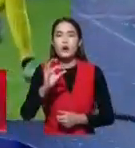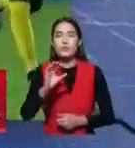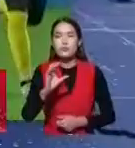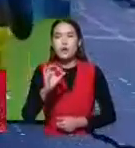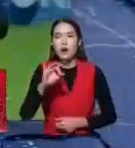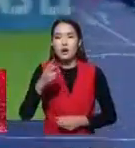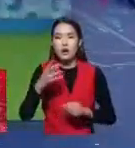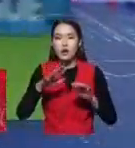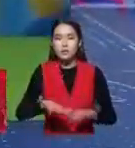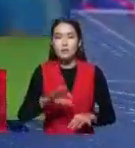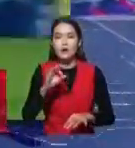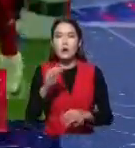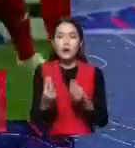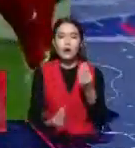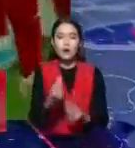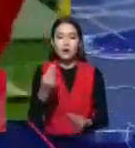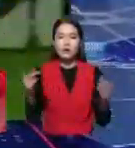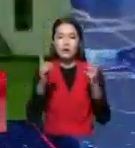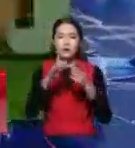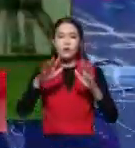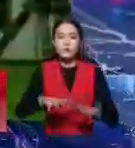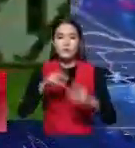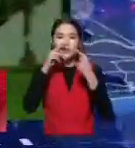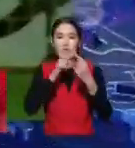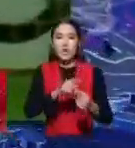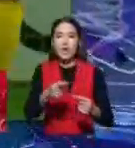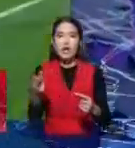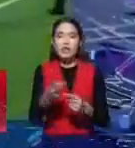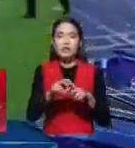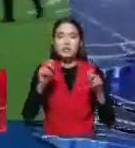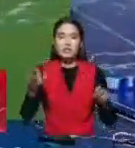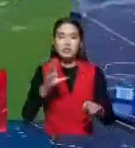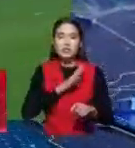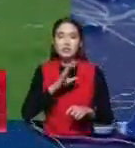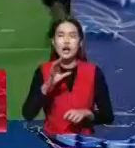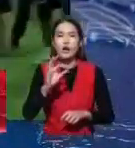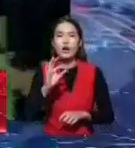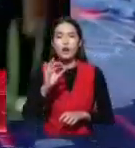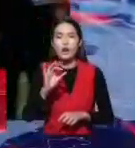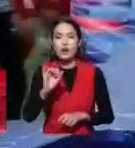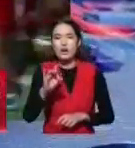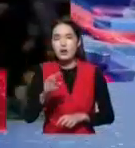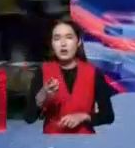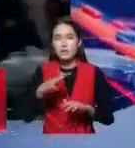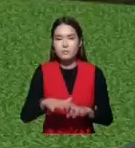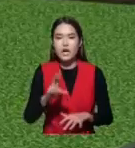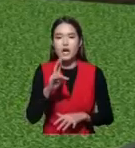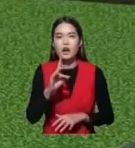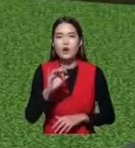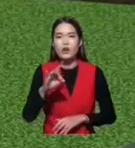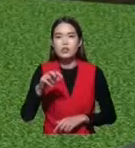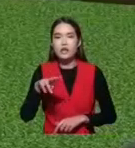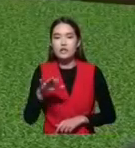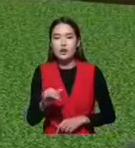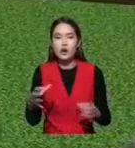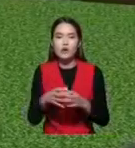мен Ирандық Персеполис кездесті. Қарсыластар есеп ашпады. Сауд Арабиясының португалдық шабуылшысы Криштиану Роналду